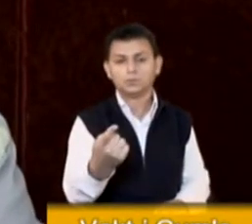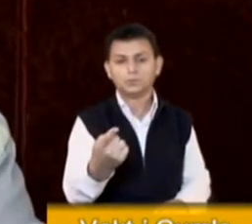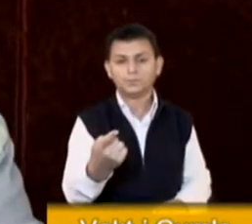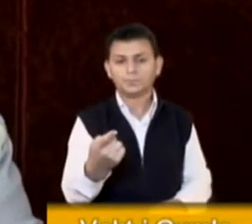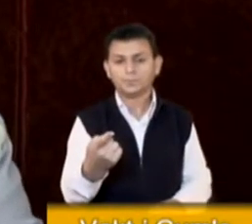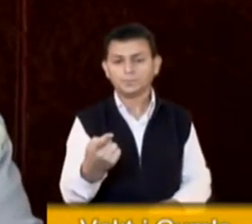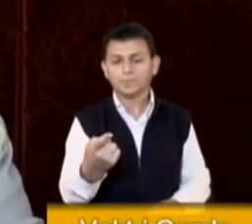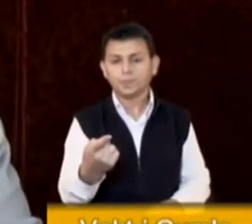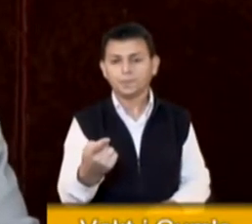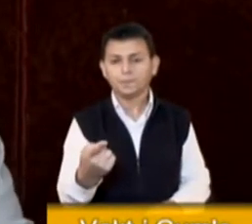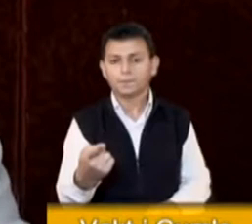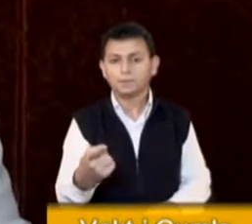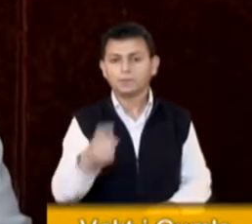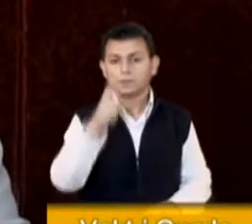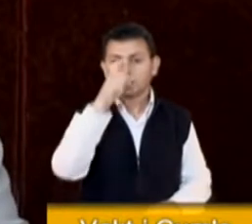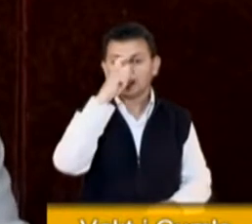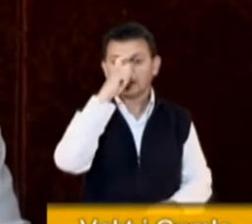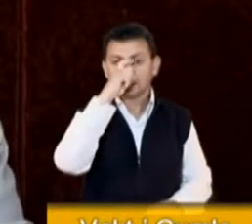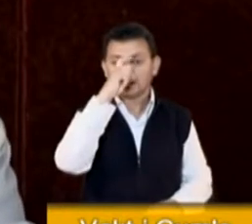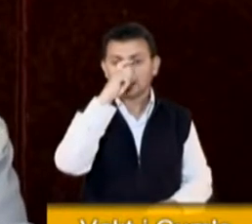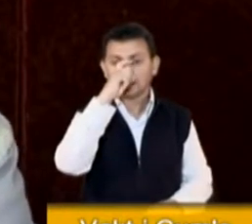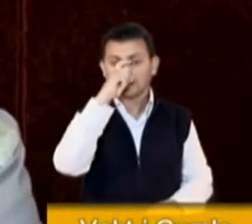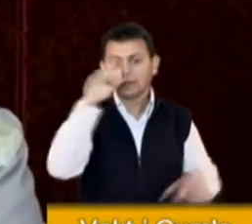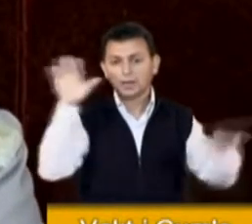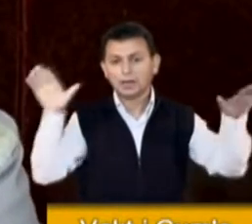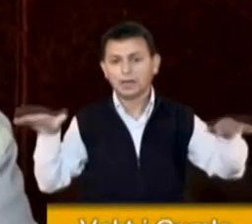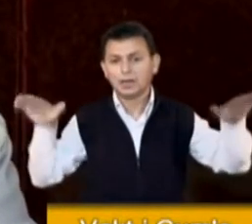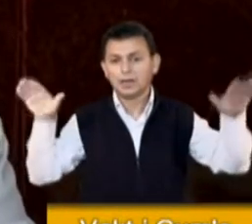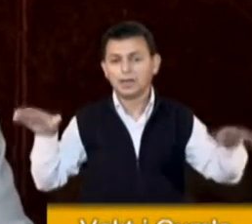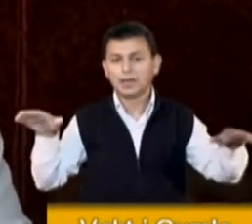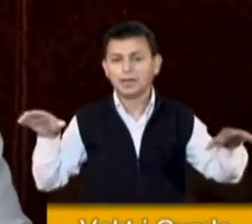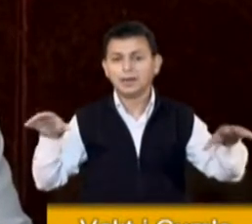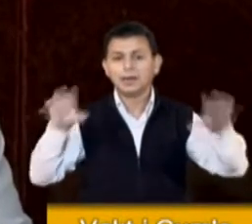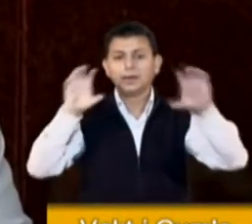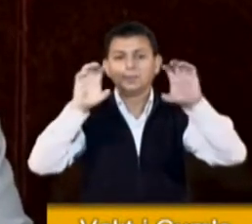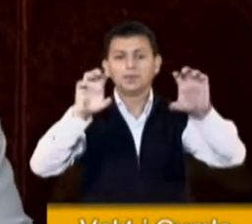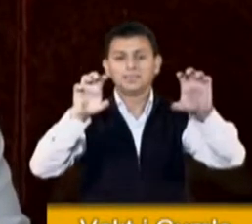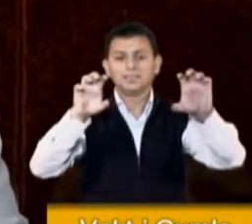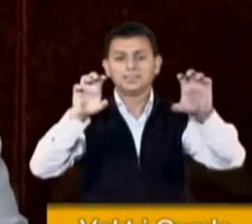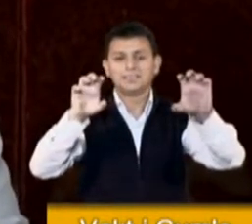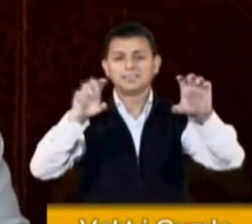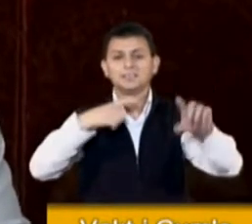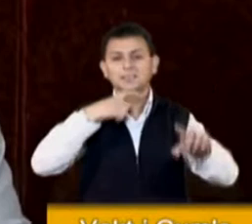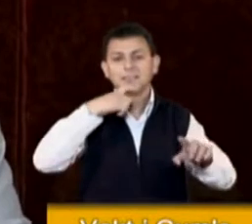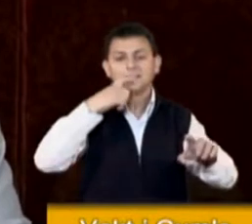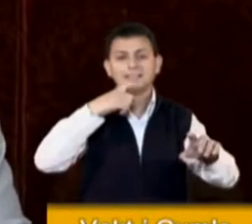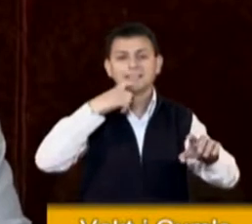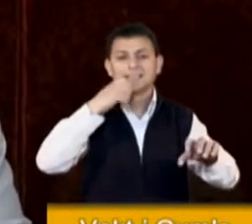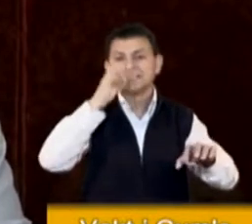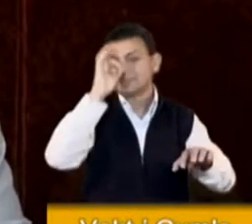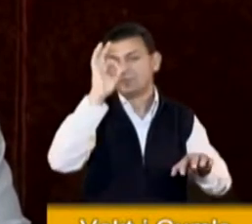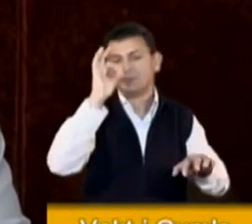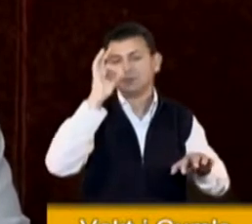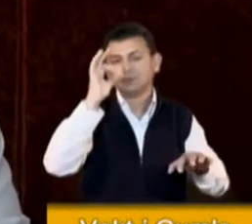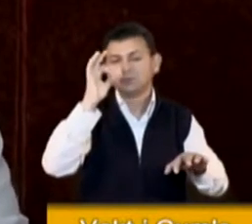eder. Muhterem müminler, kartal pençesi nazarlık olarak, sarı kehribar kullanılıyor